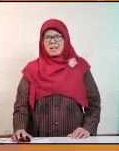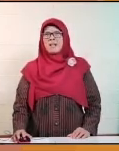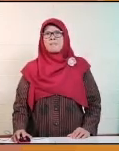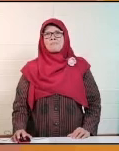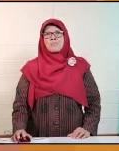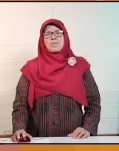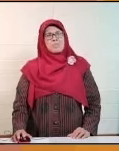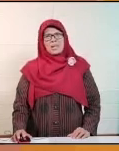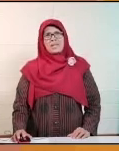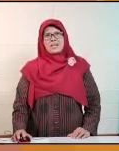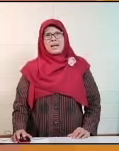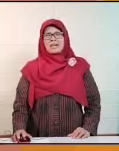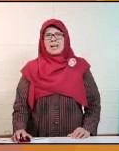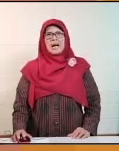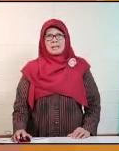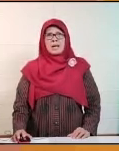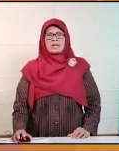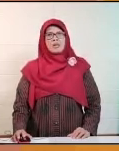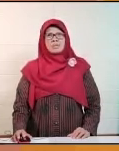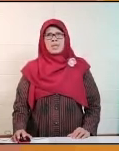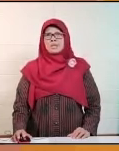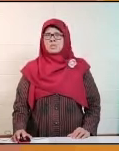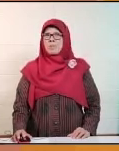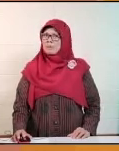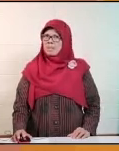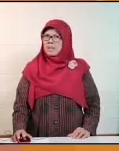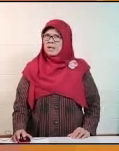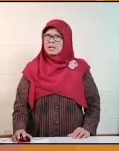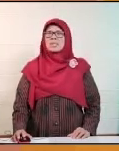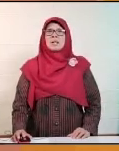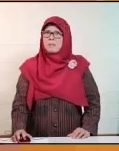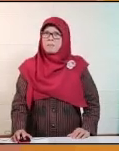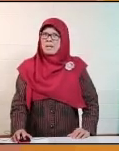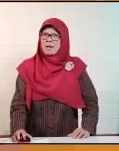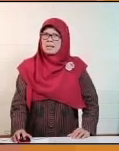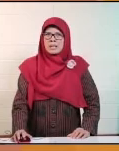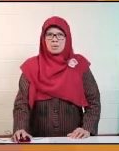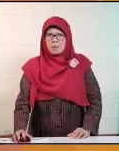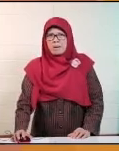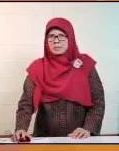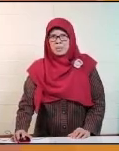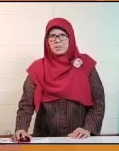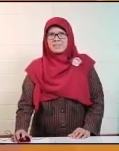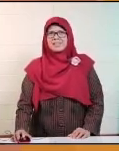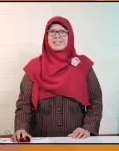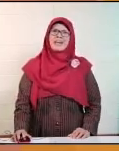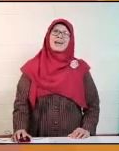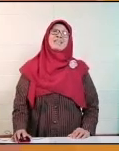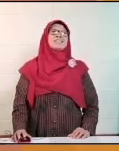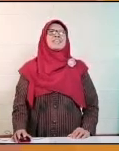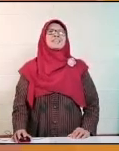awal mungkin diantara kalian ada yang usianya sudah 14 15 atau 16 tahun